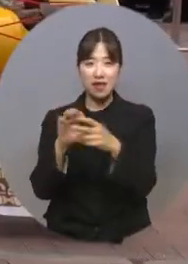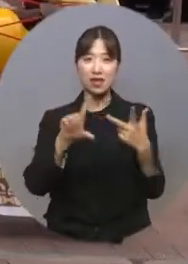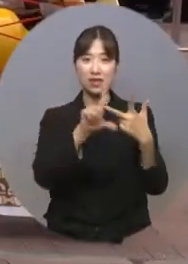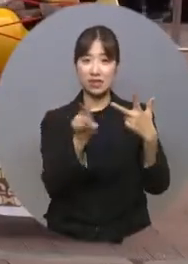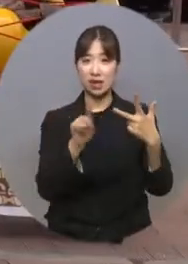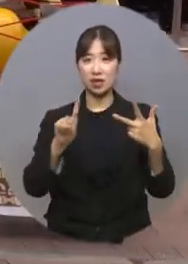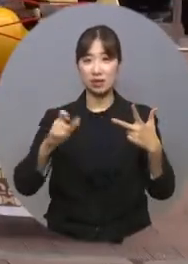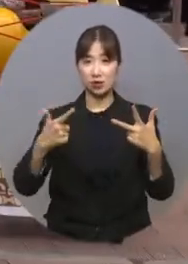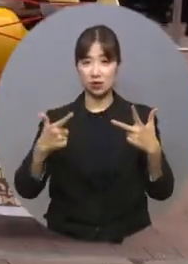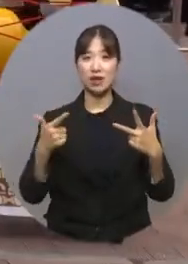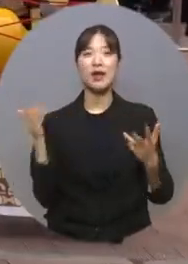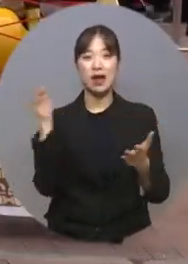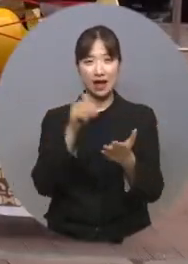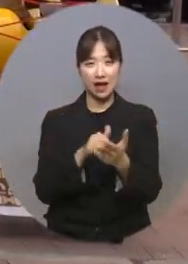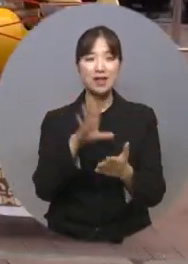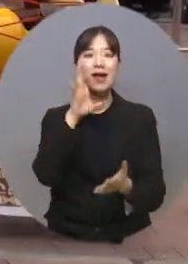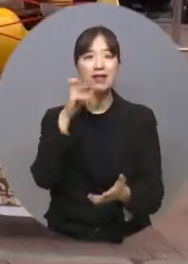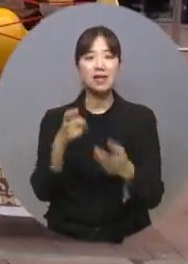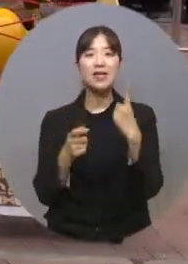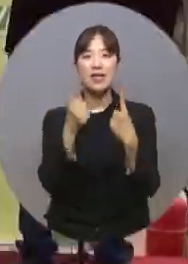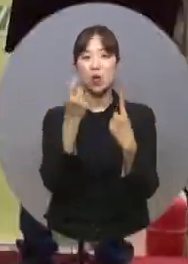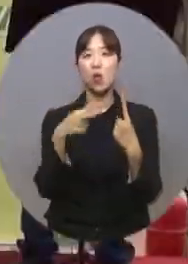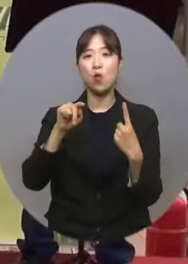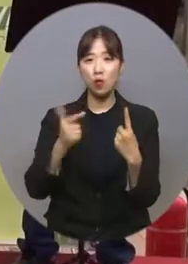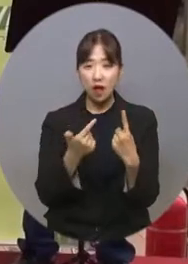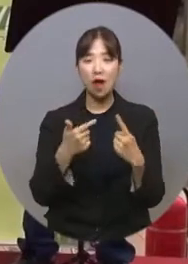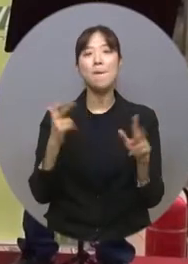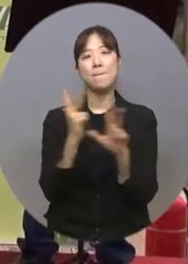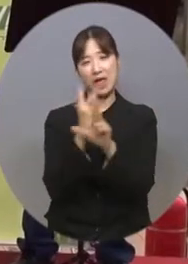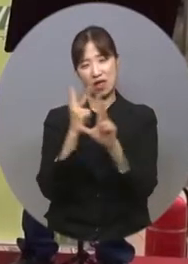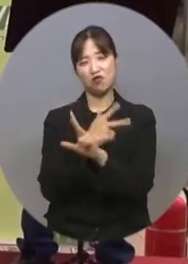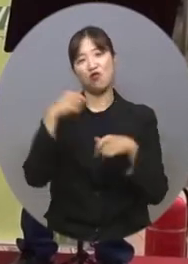7월 16일까지 아산시 1호선에서